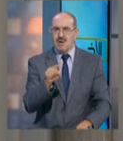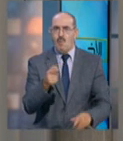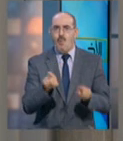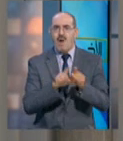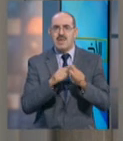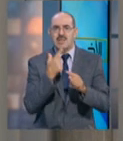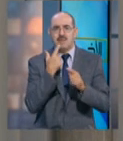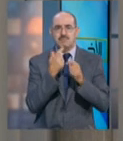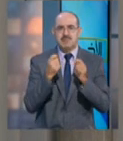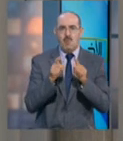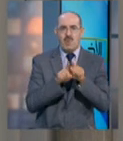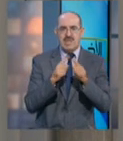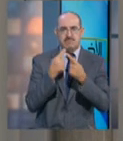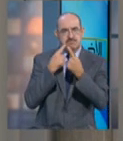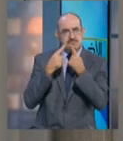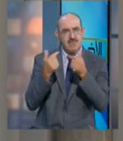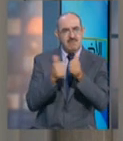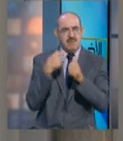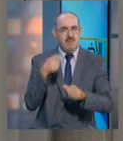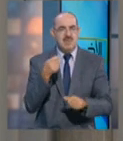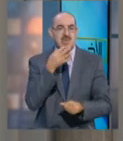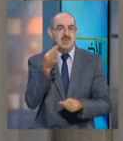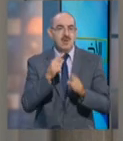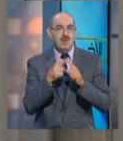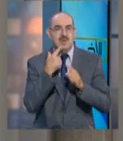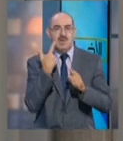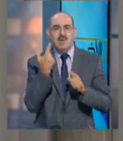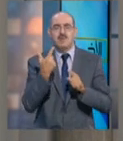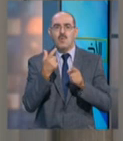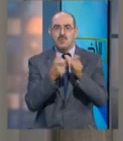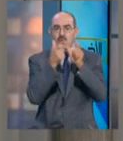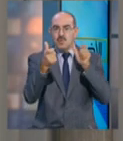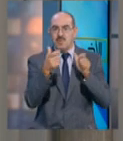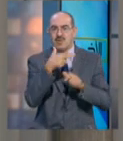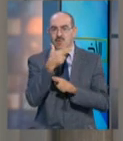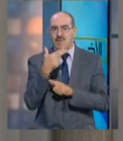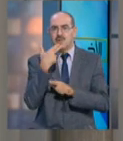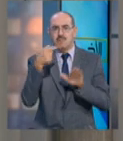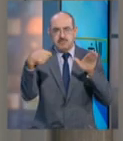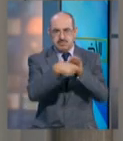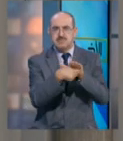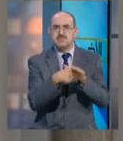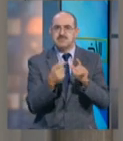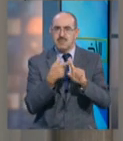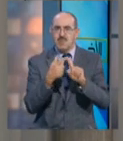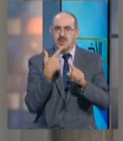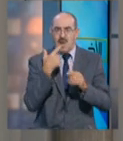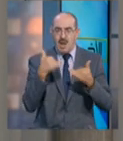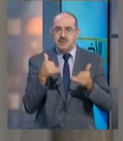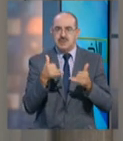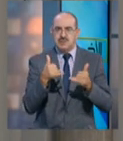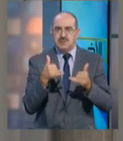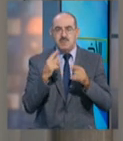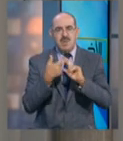ولقد التزمت مع سيادة الرئيس أن تستثمر الشركات النرويجية في هذا الميدان في الجزائر.